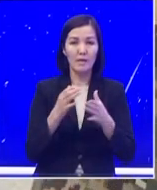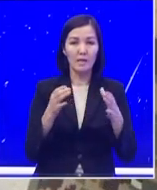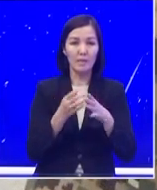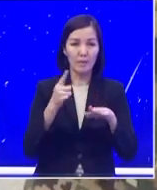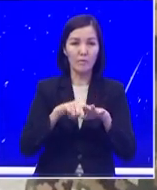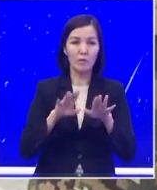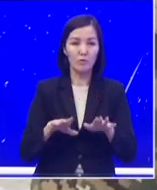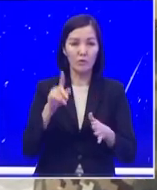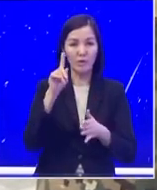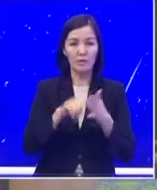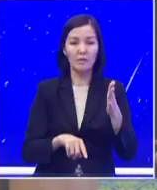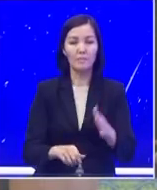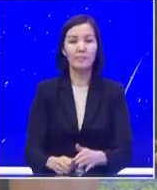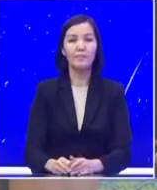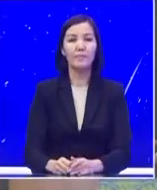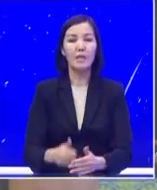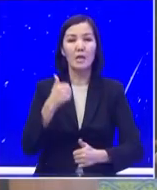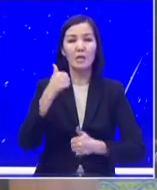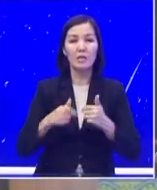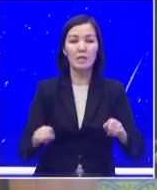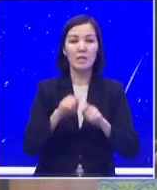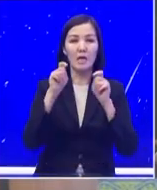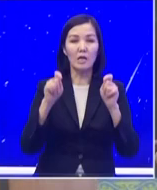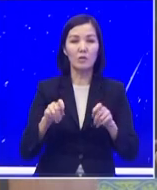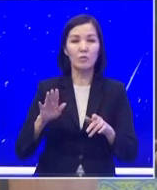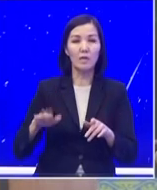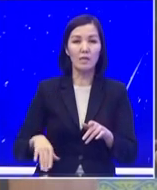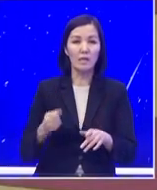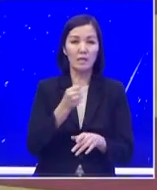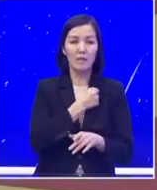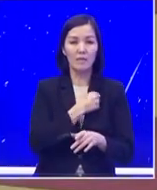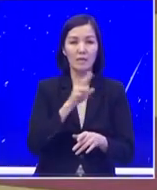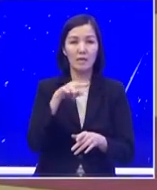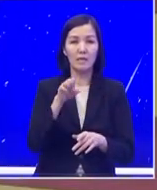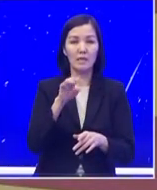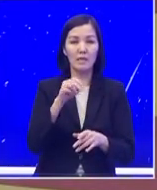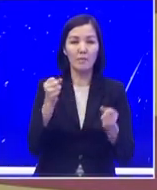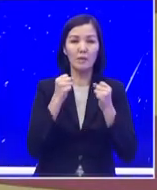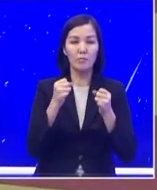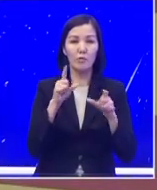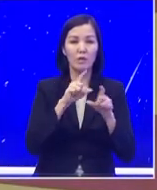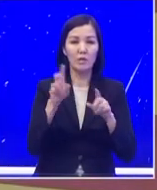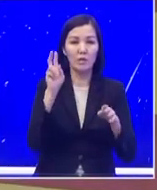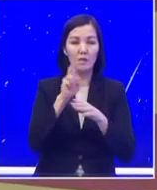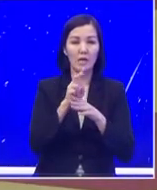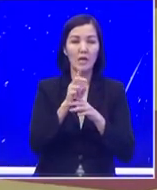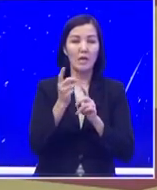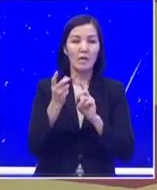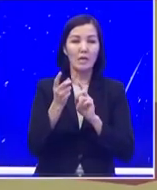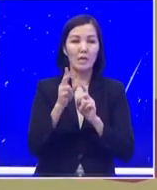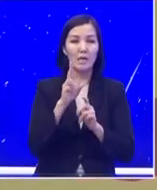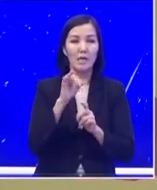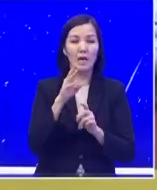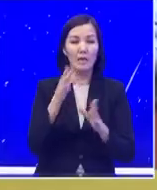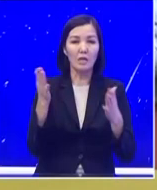бірінші орын алады деп ойлаймын. Жарыстың ашылу салтанатынан соң сарбаздар Динамо спорт кешеніне жиналды. Олар алдымен жекпе-жек сайысының ката